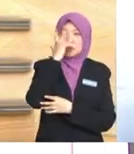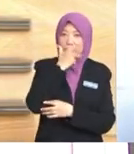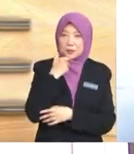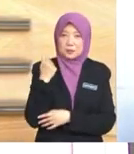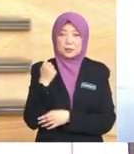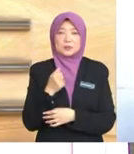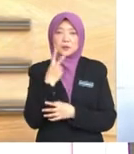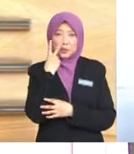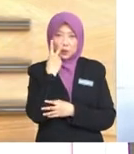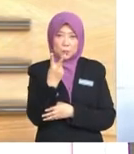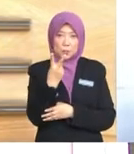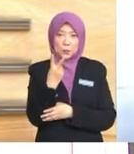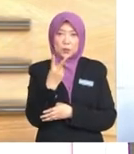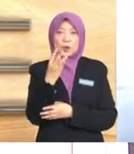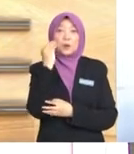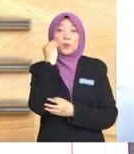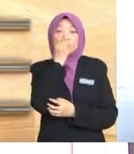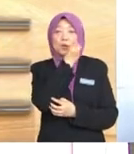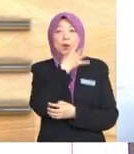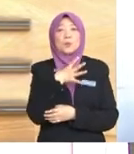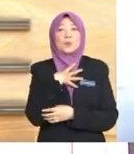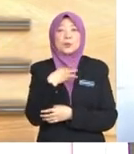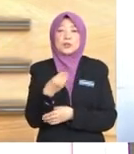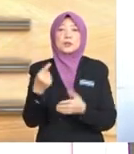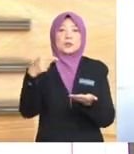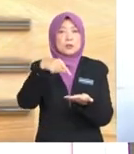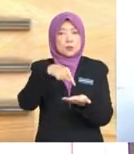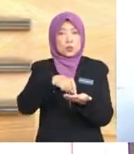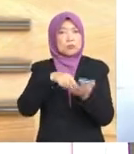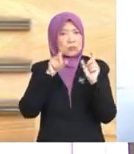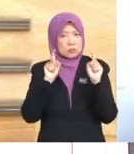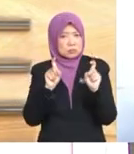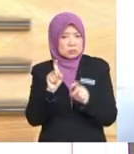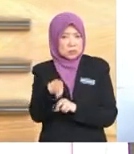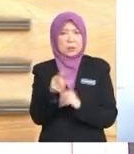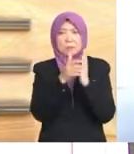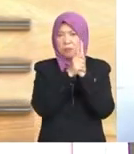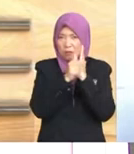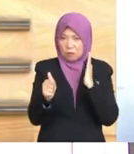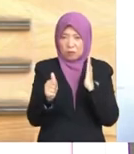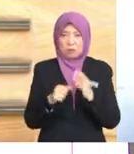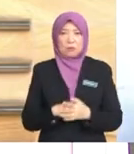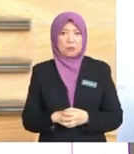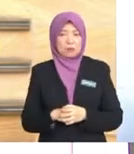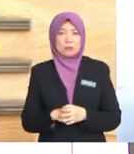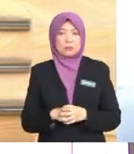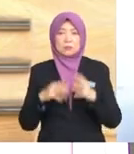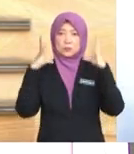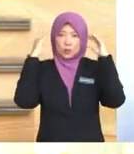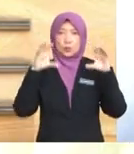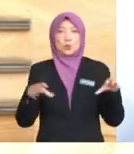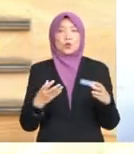kita tengok hiasan bunga-bunga putih ni kan cikgu. Ini pun memerlukan kemahiran. Ya betul. Yang ini cikgu buat